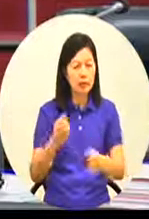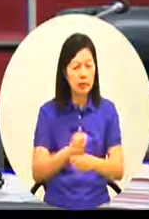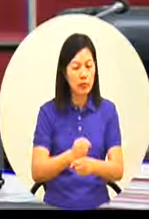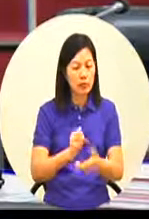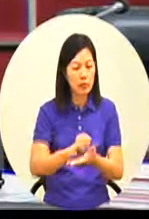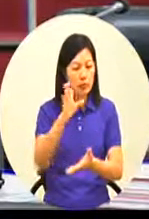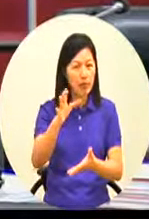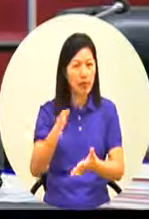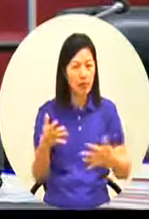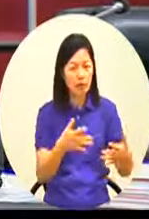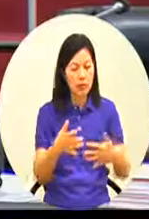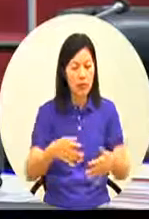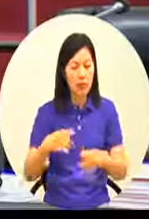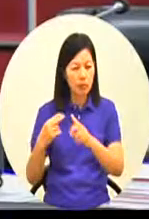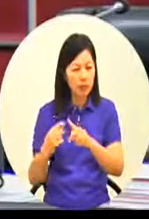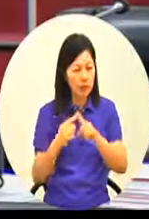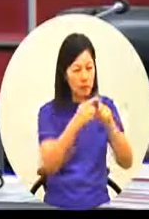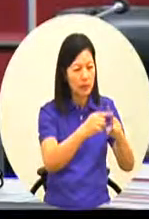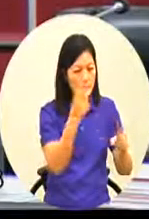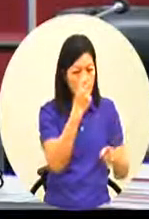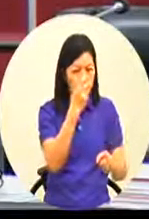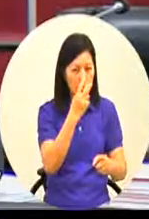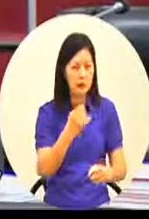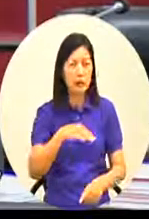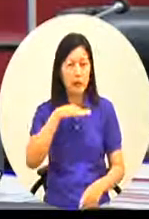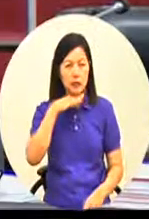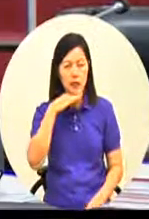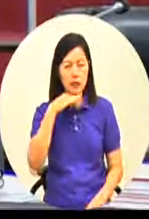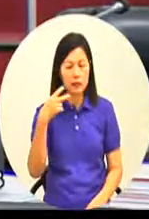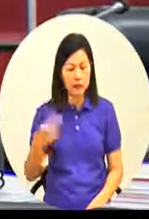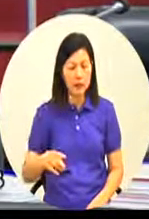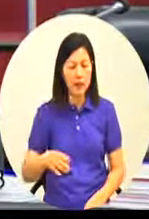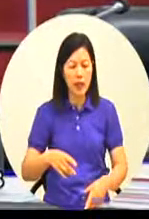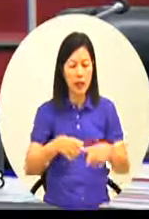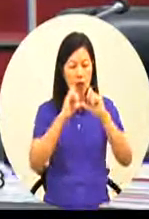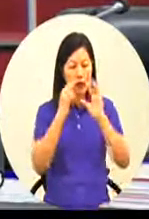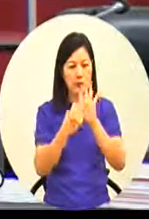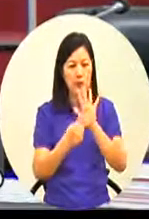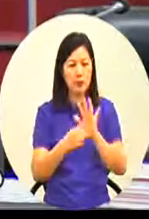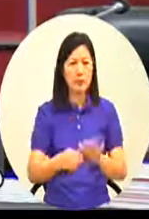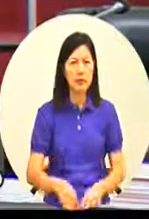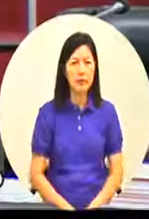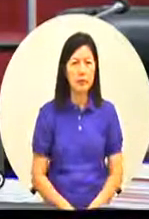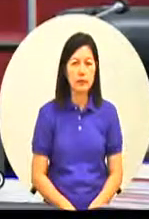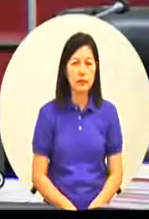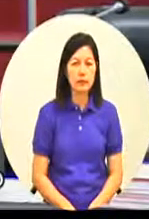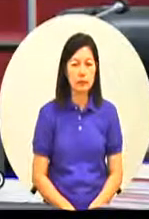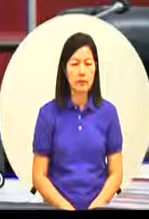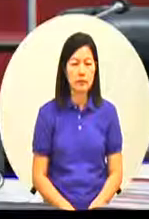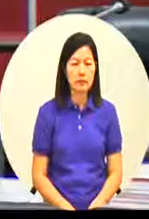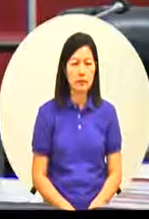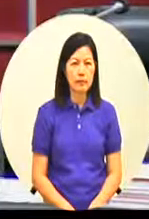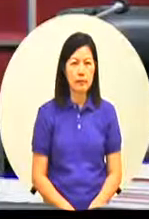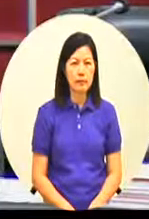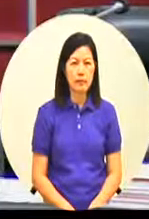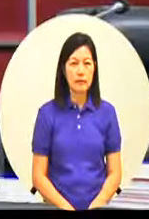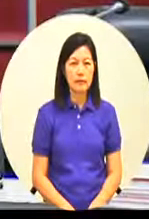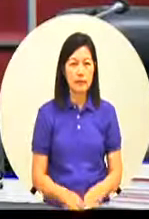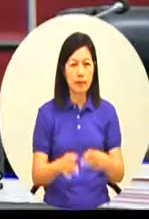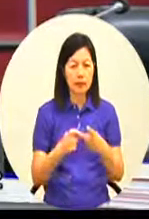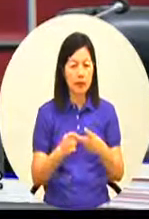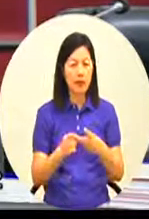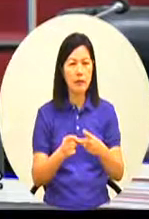们再去现场看一下。所以待会我也可以请你再做一些的回复。第二个部分，其实道